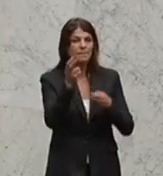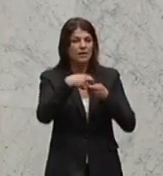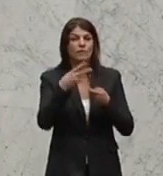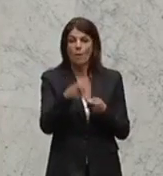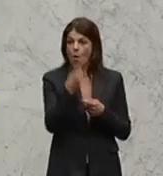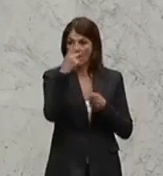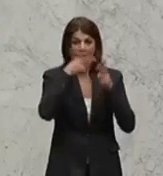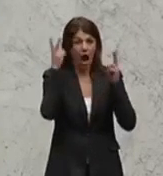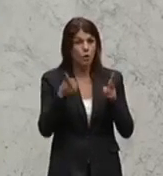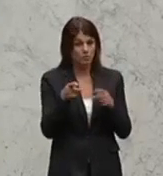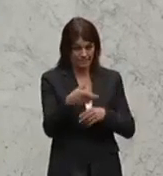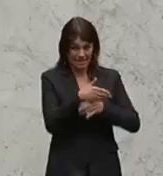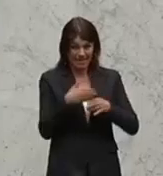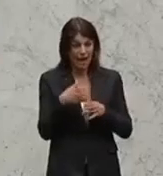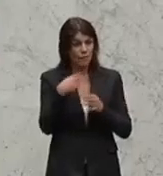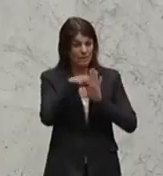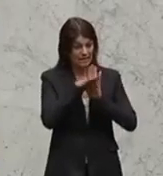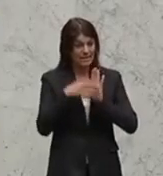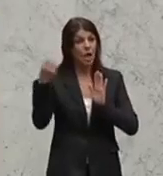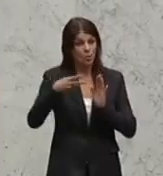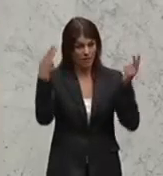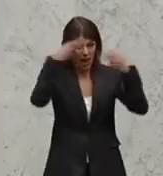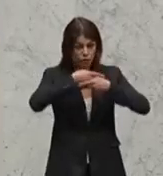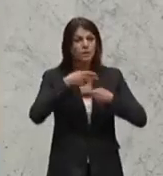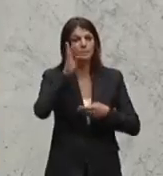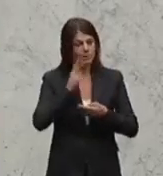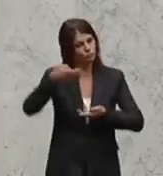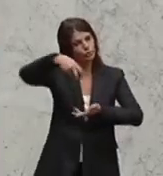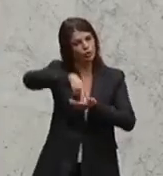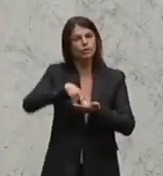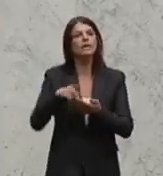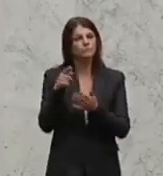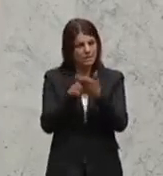die diesen Teilen des Gesetzentwurfs zustimmen, um ein bejahendes Zeichen.